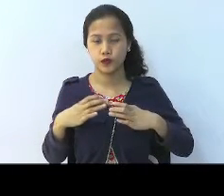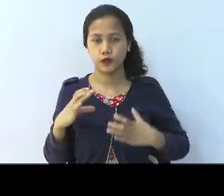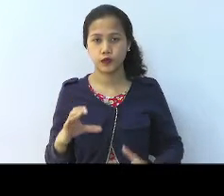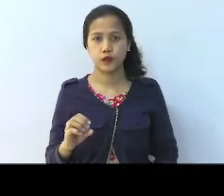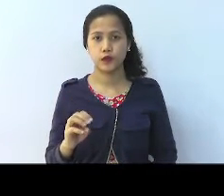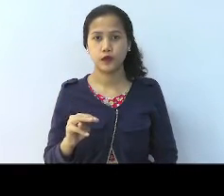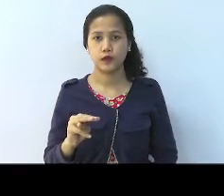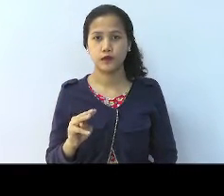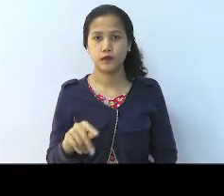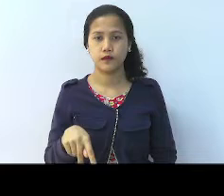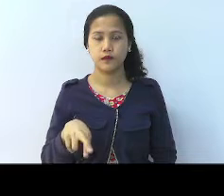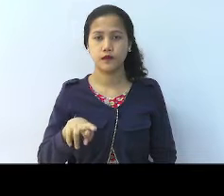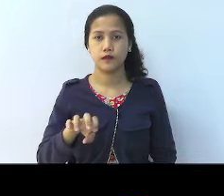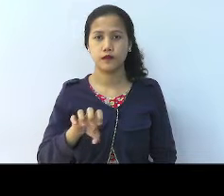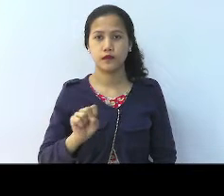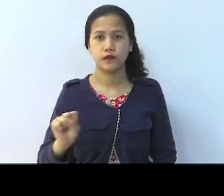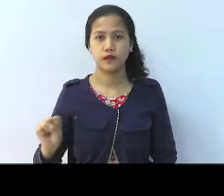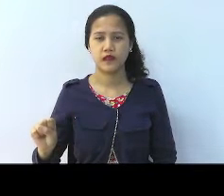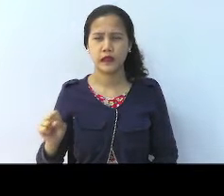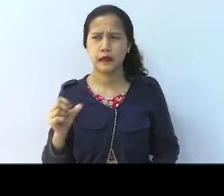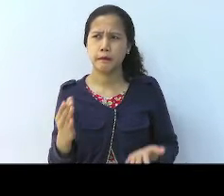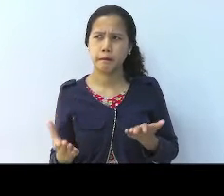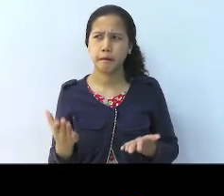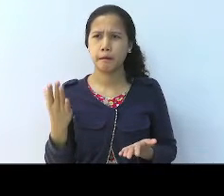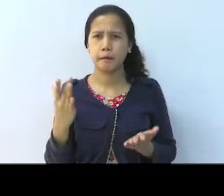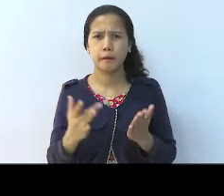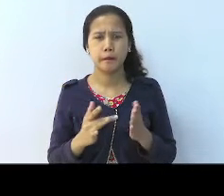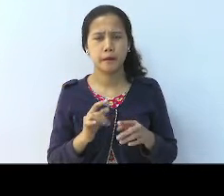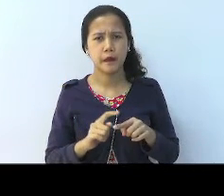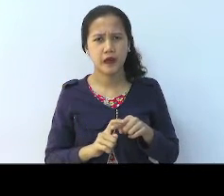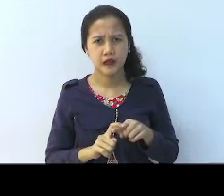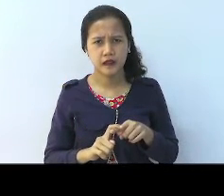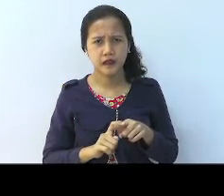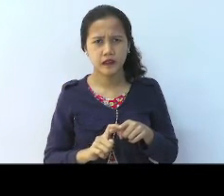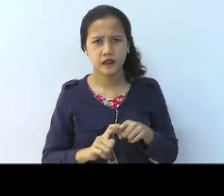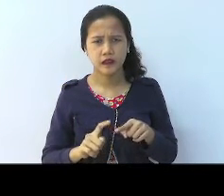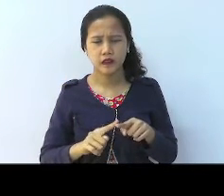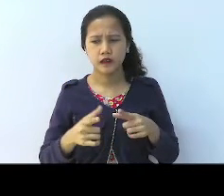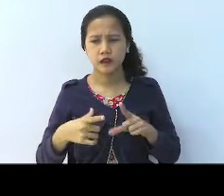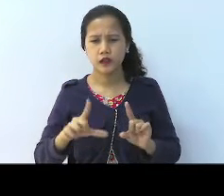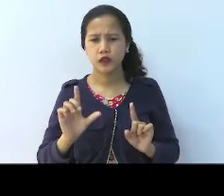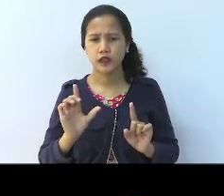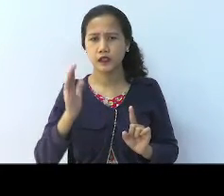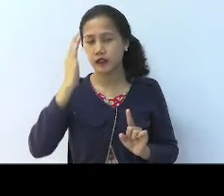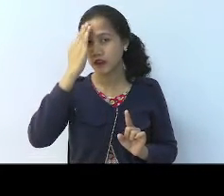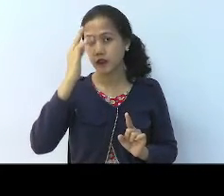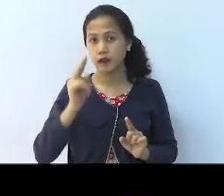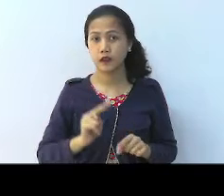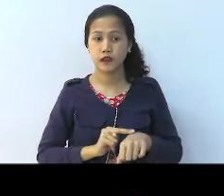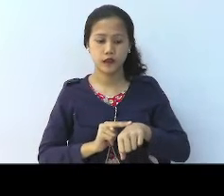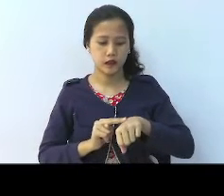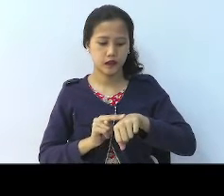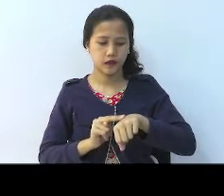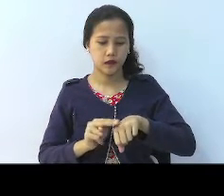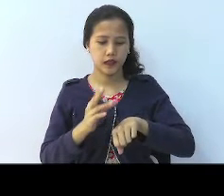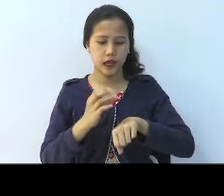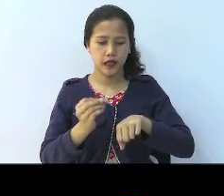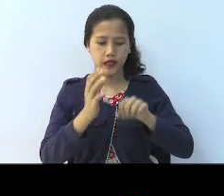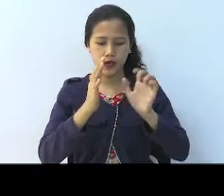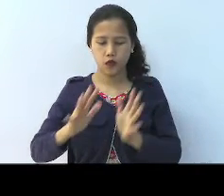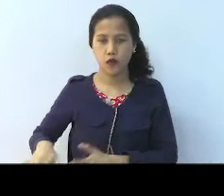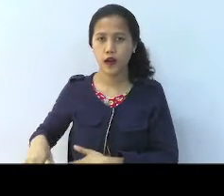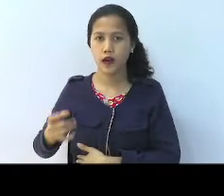physical therapist, para maiwasan ang pain, gagamit po kami ng mga warm or cold